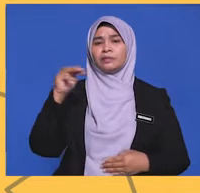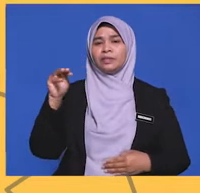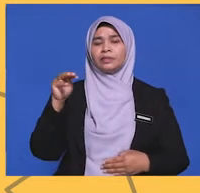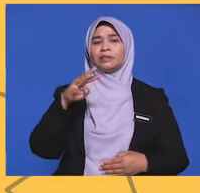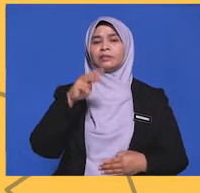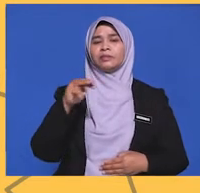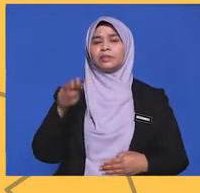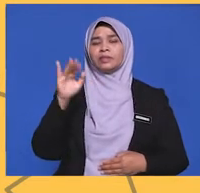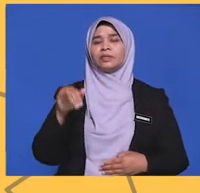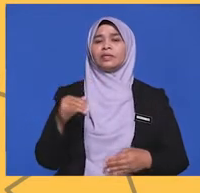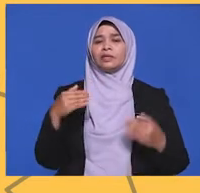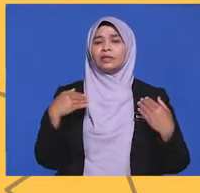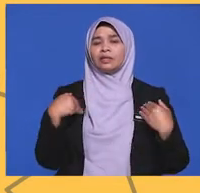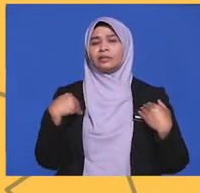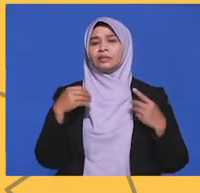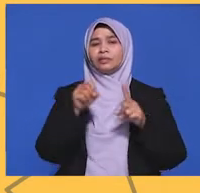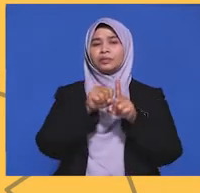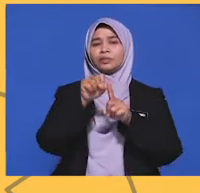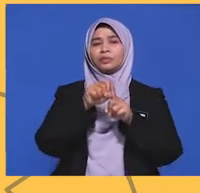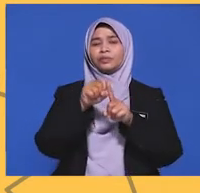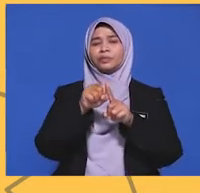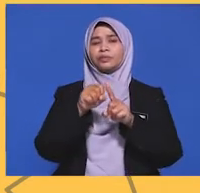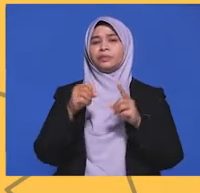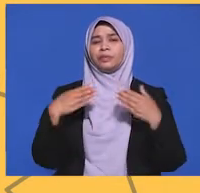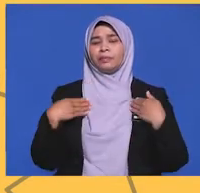Murid yang mempunyai suhu badan melebihi